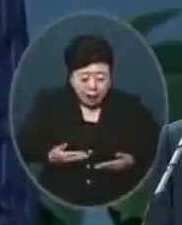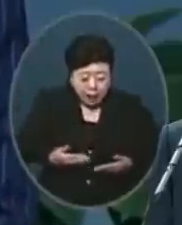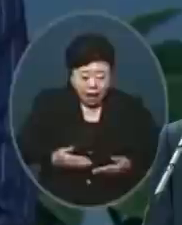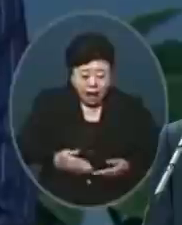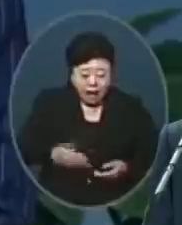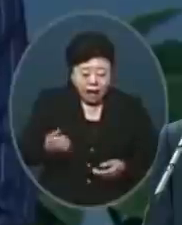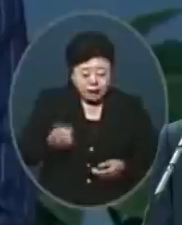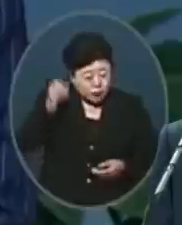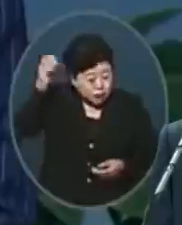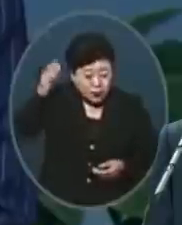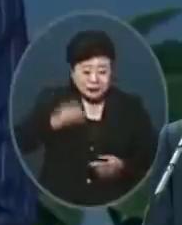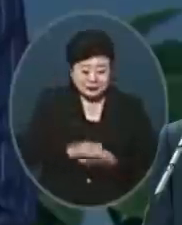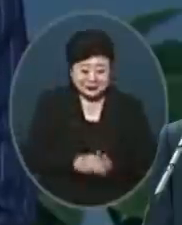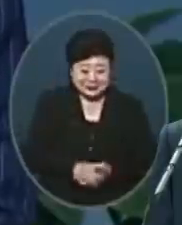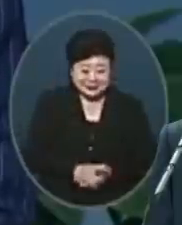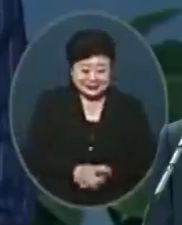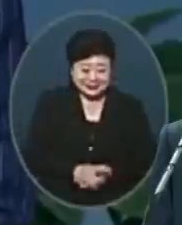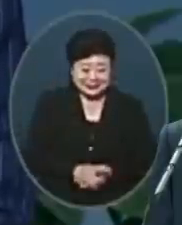병원으로